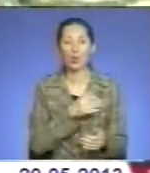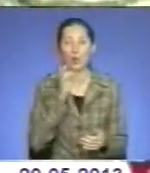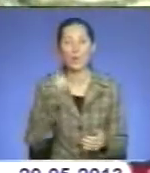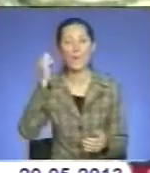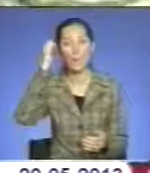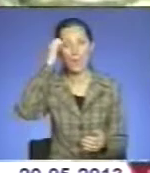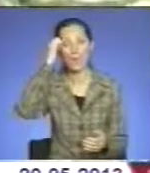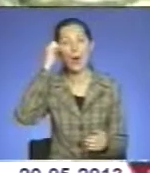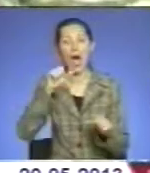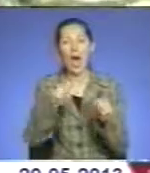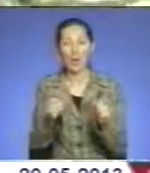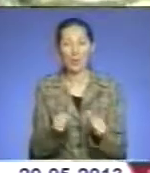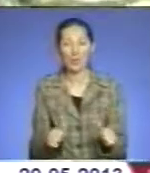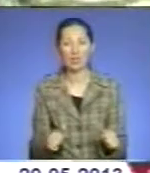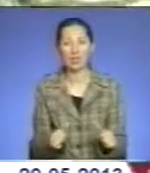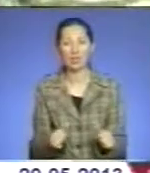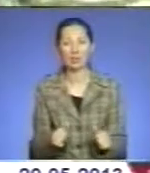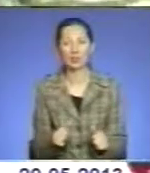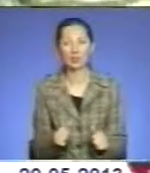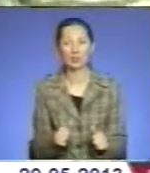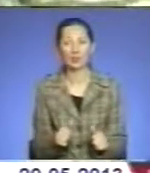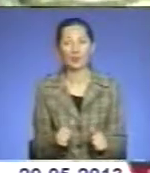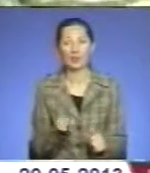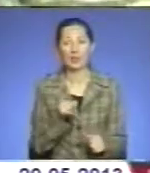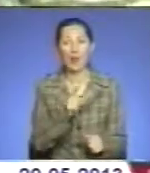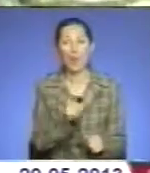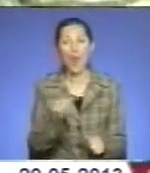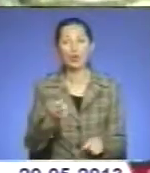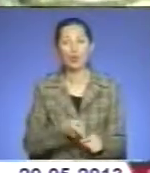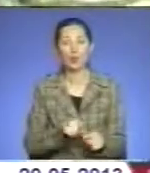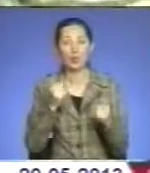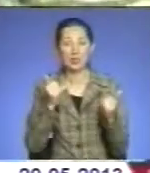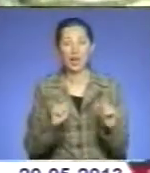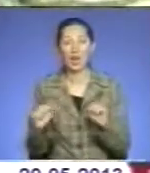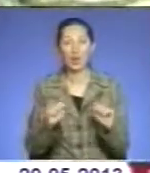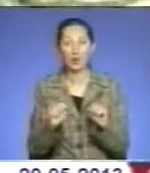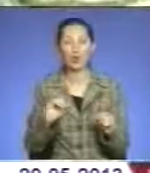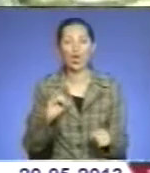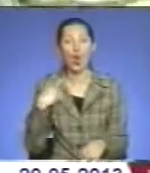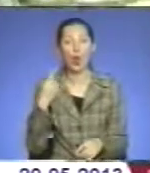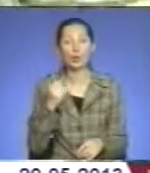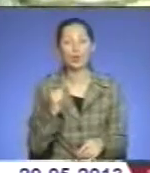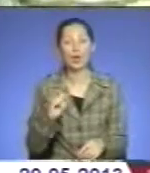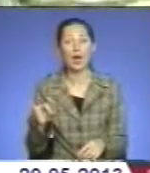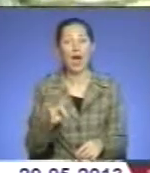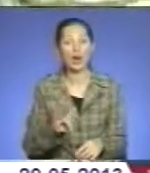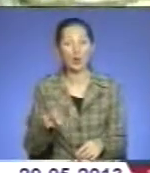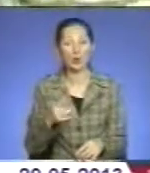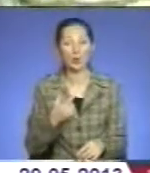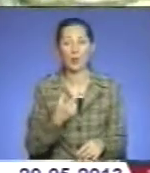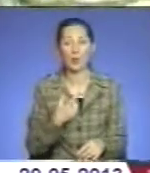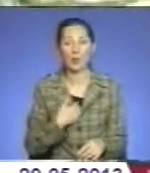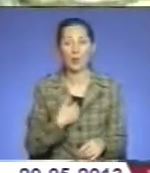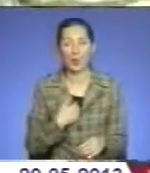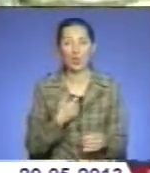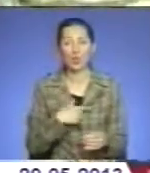пам'ятник. Пам'ятник тим людям, які зараз керують і областю, і районом. Ми би ніколи собі того не